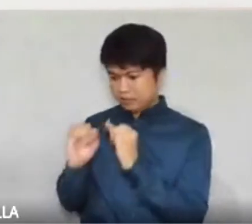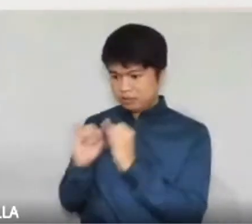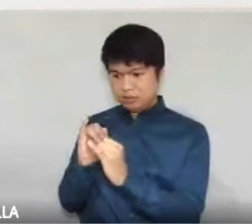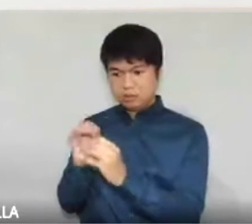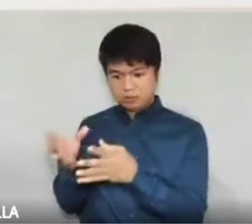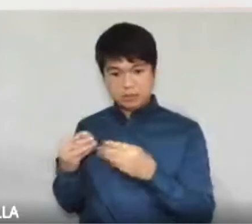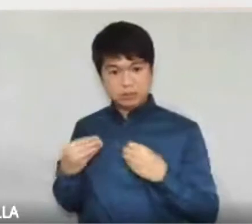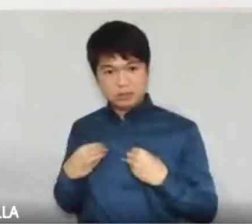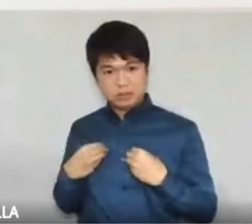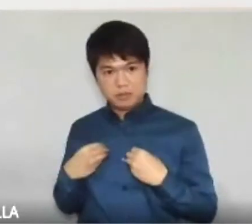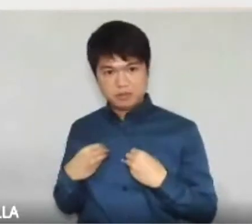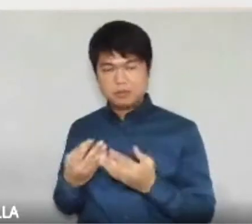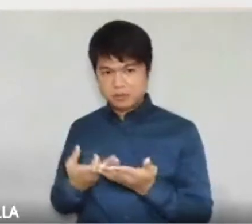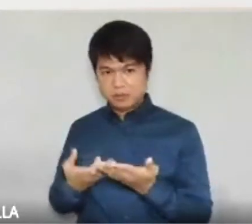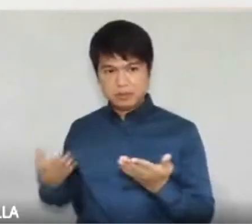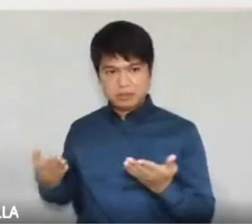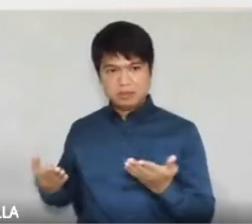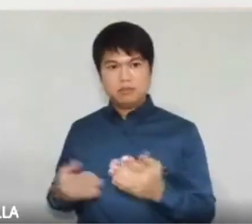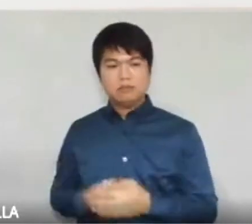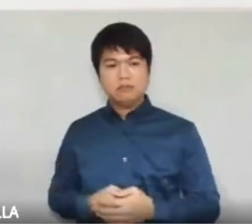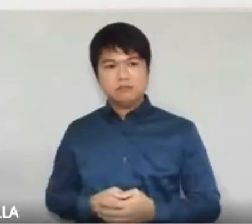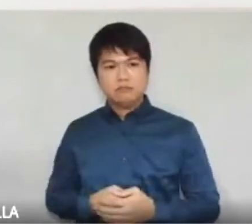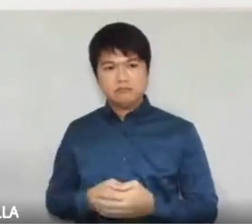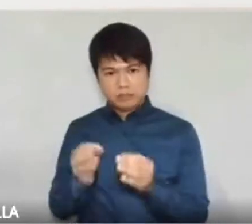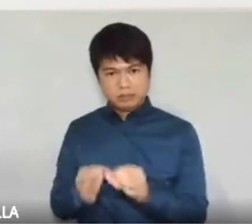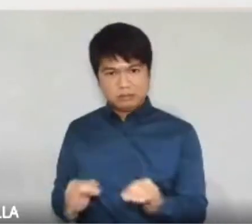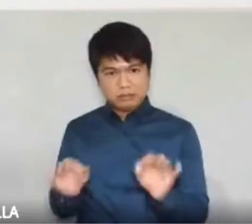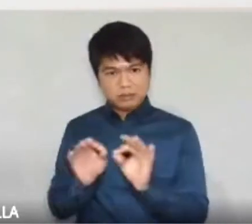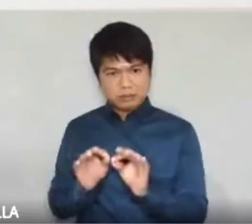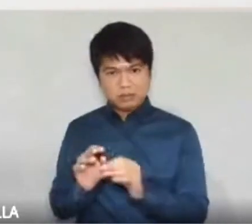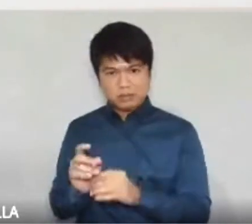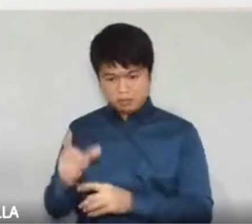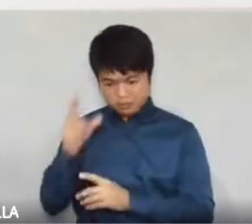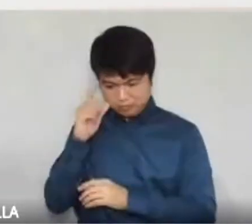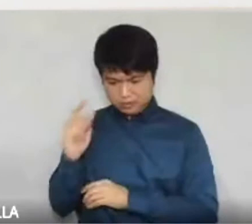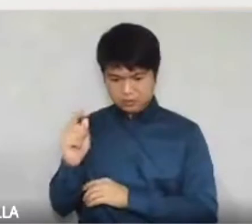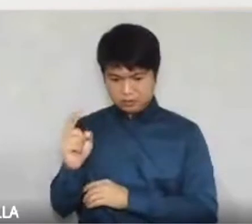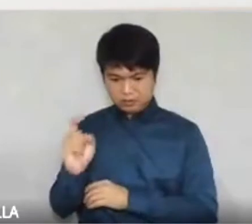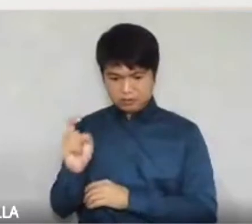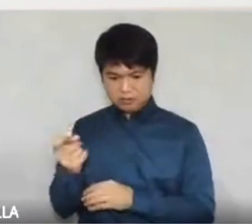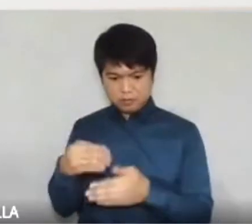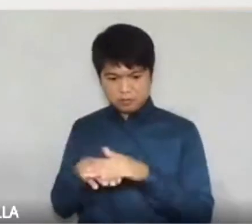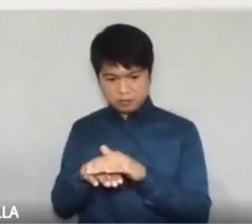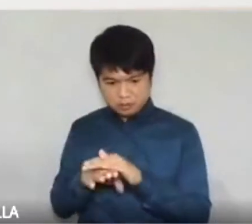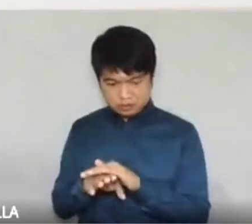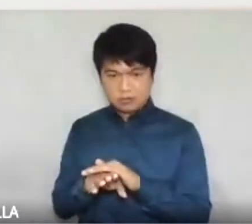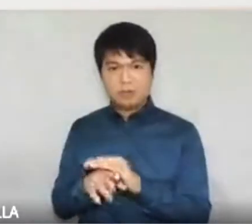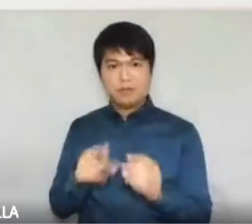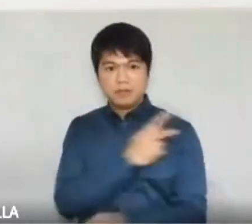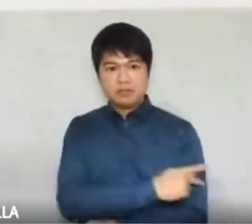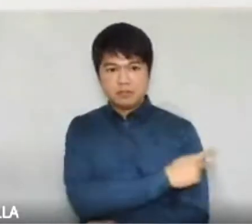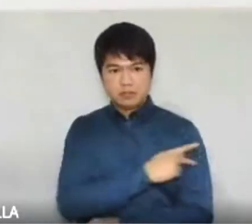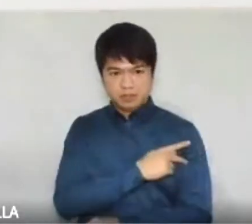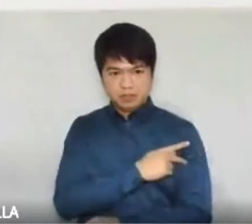na facility. Mas magiging efficient ang pagdaloy ng mga pasyente sa mga facility at